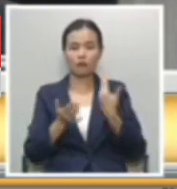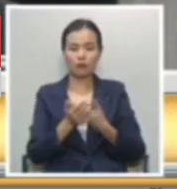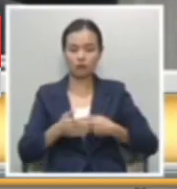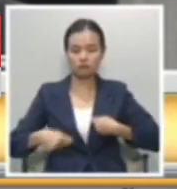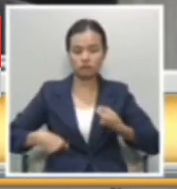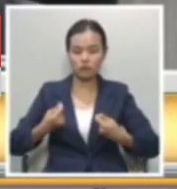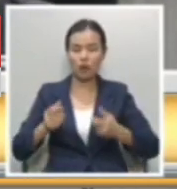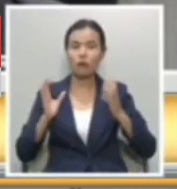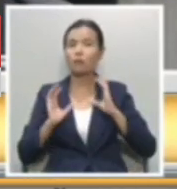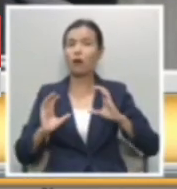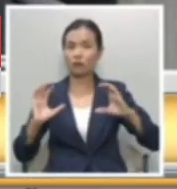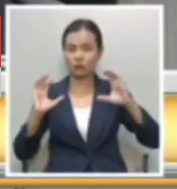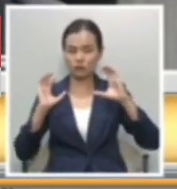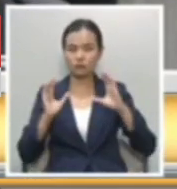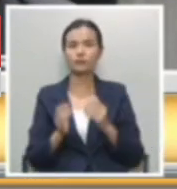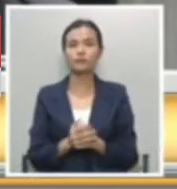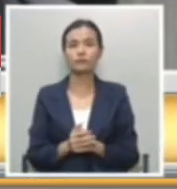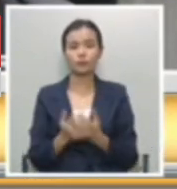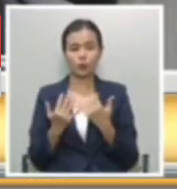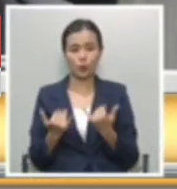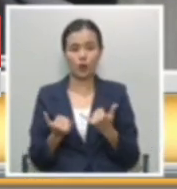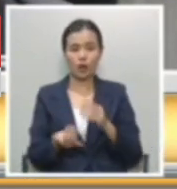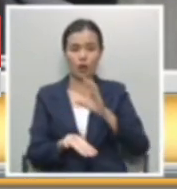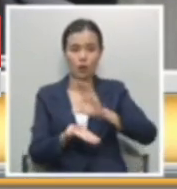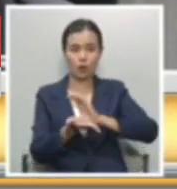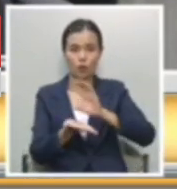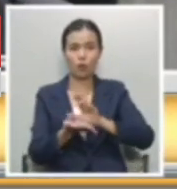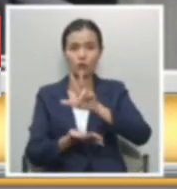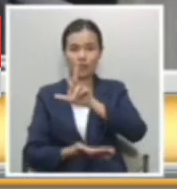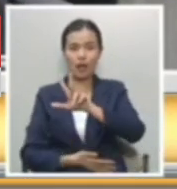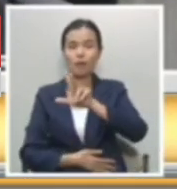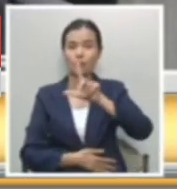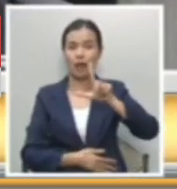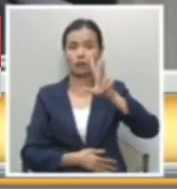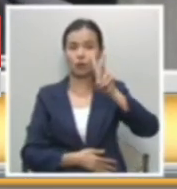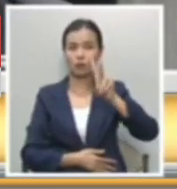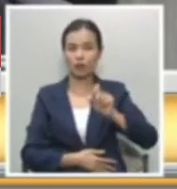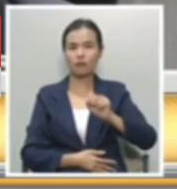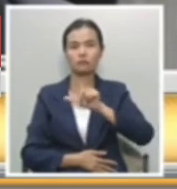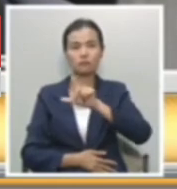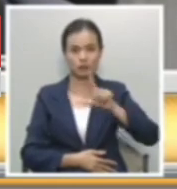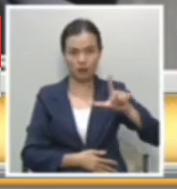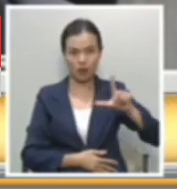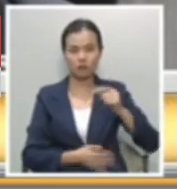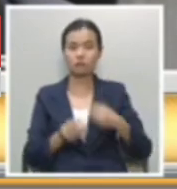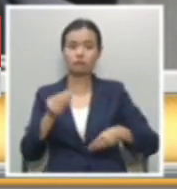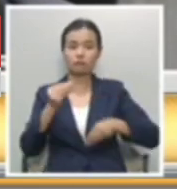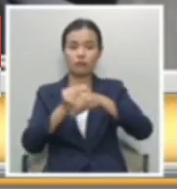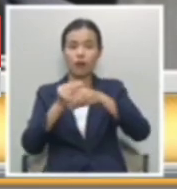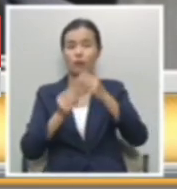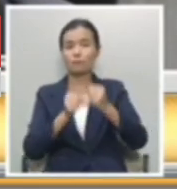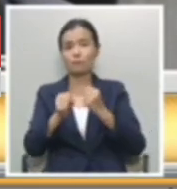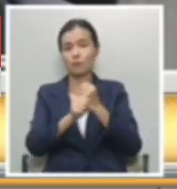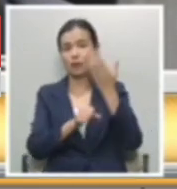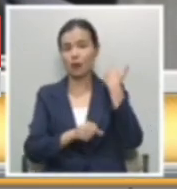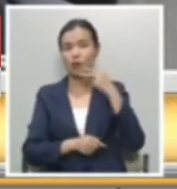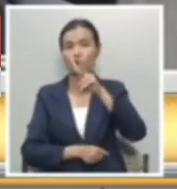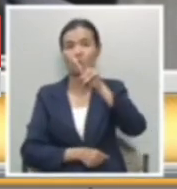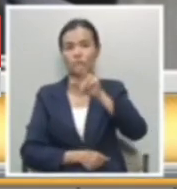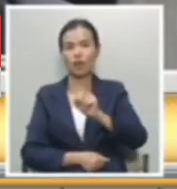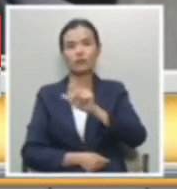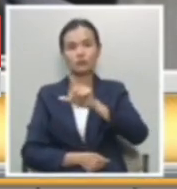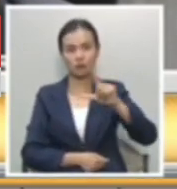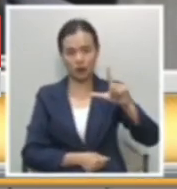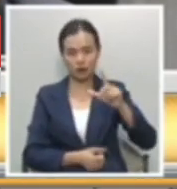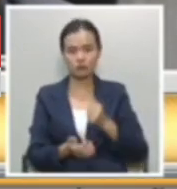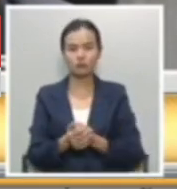ของภาครัฐวันนี้ตั้งงบประมาณ3ล้าน2แสนล้านบาทเพิ่มขึ้นมาจากปีก่อน2แสนล้านบาทท่